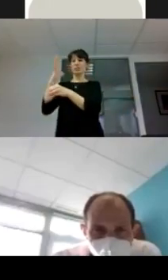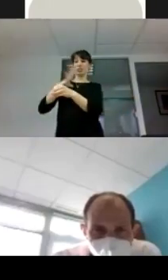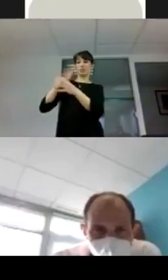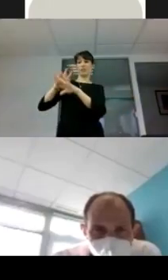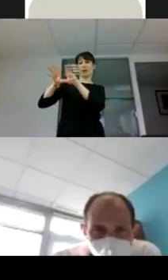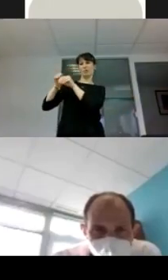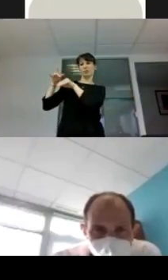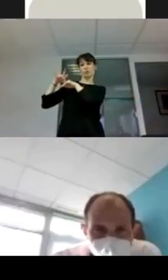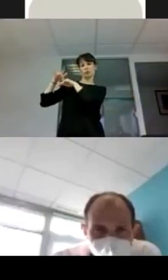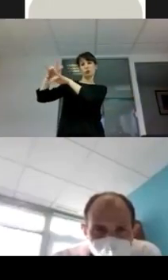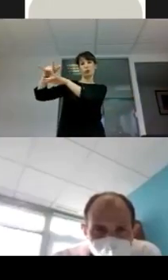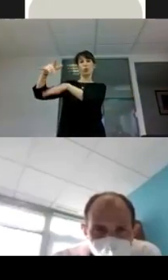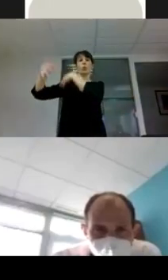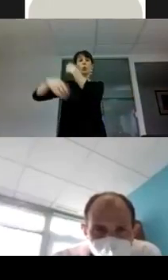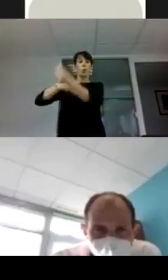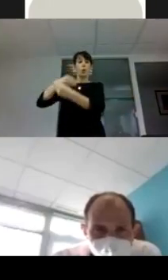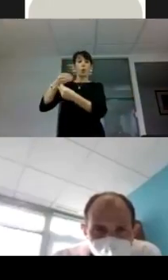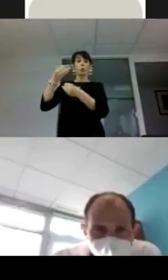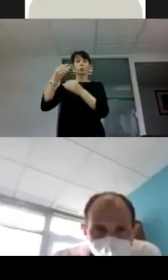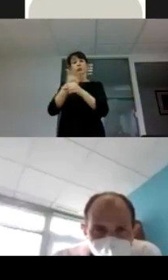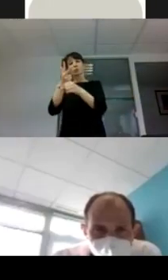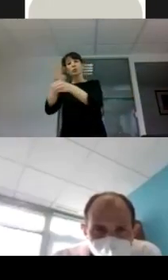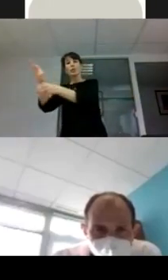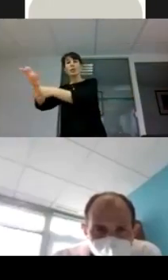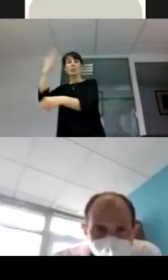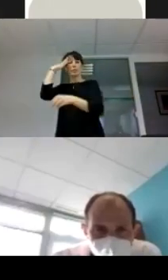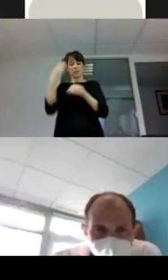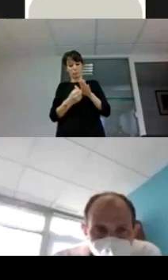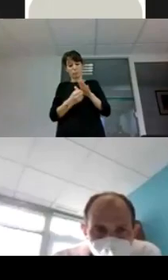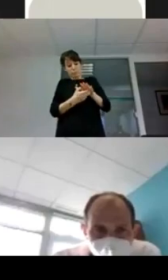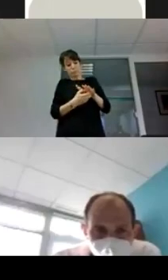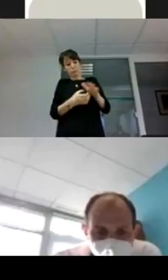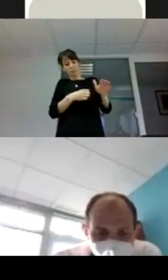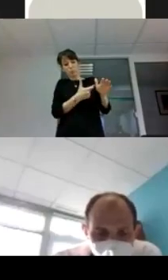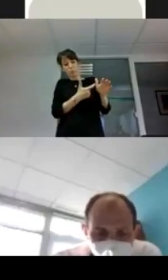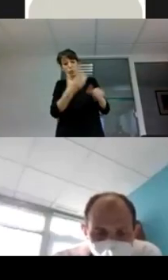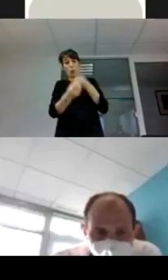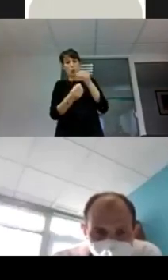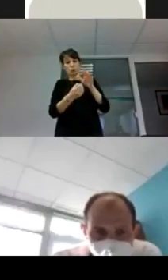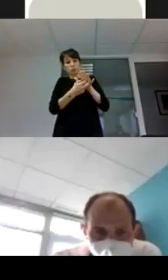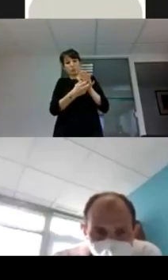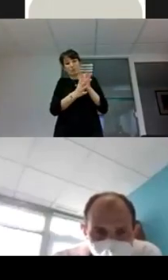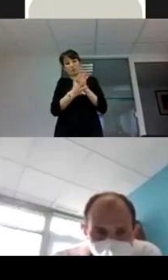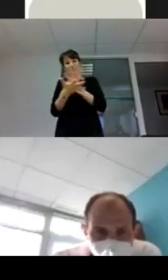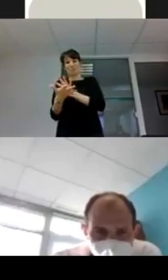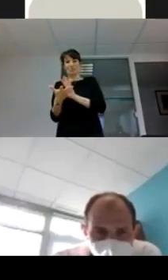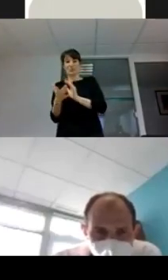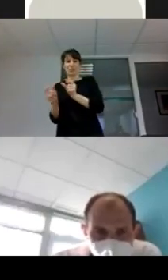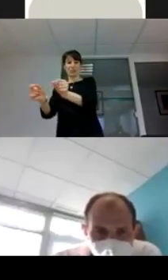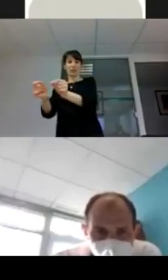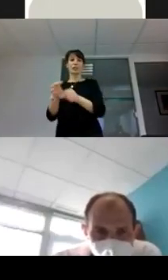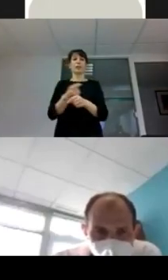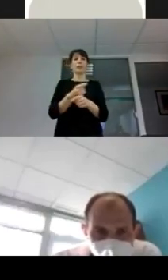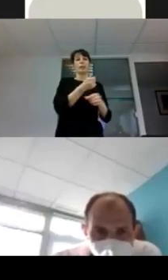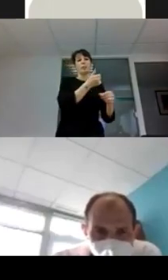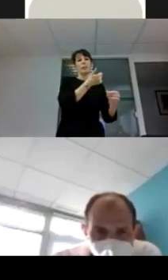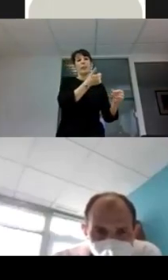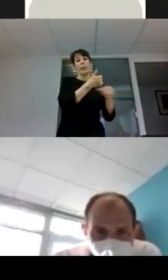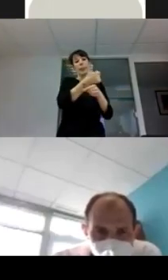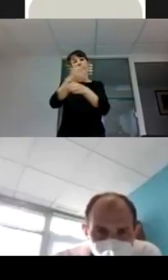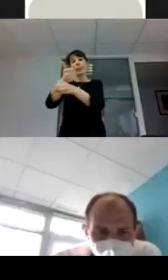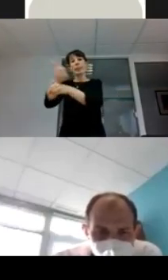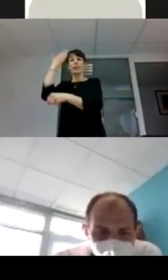les 5 ans si on a des antécédents. À 3 ans, si on a enlevé beaucoup de polypes ou si ce sont des polypes en train de